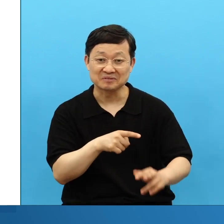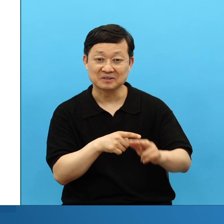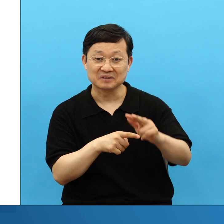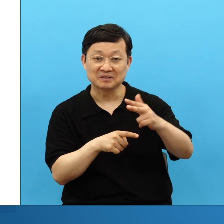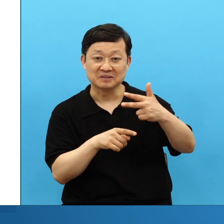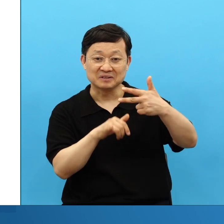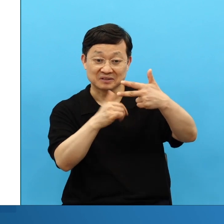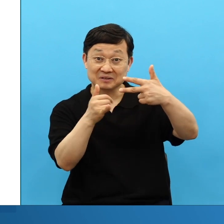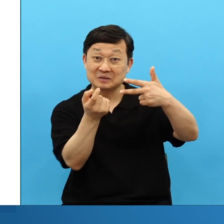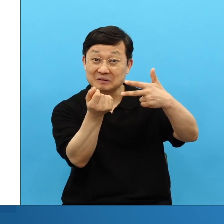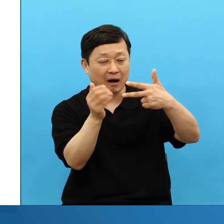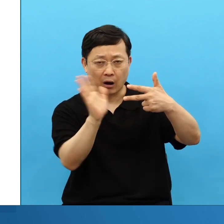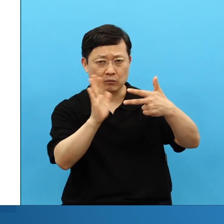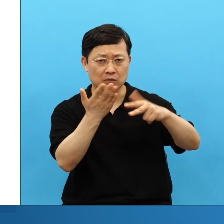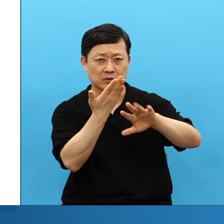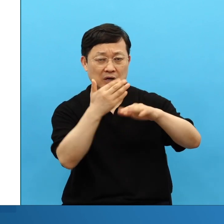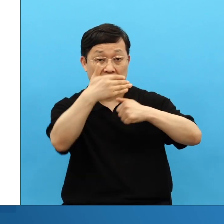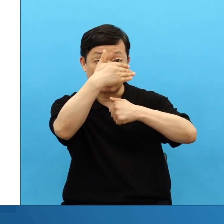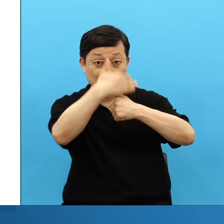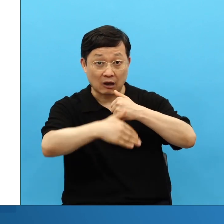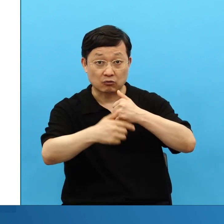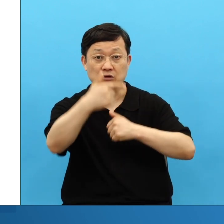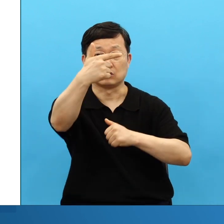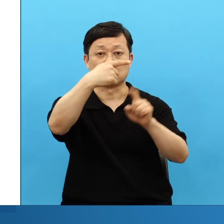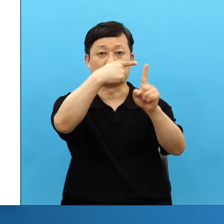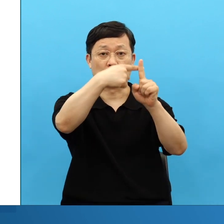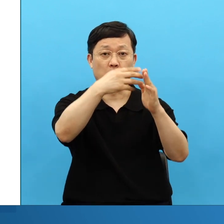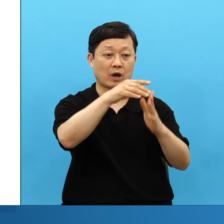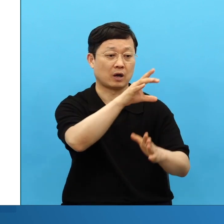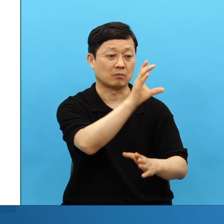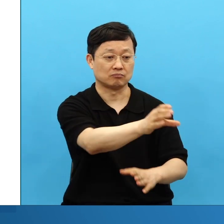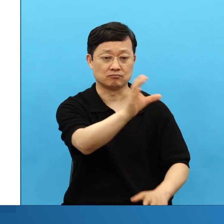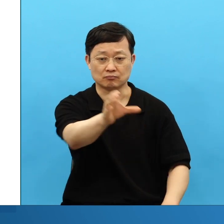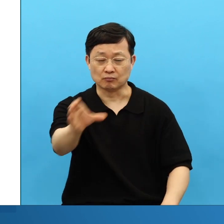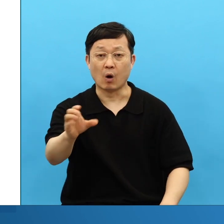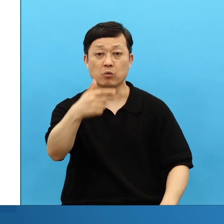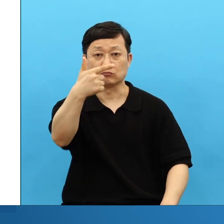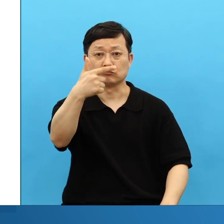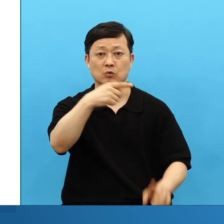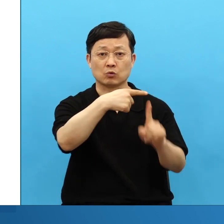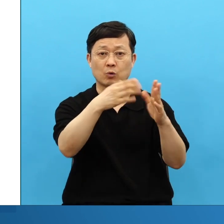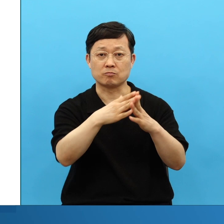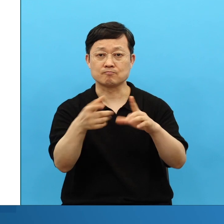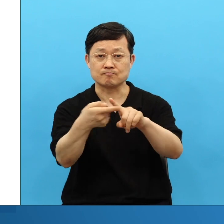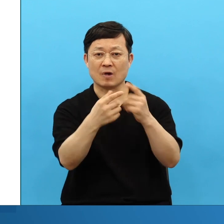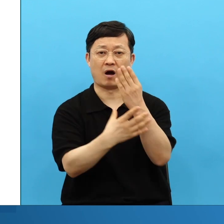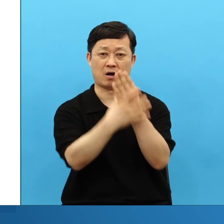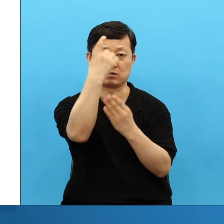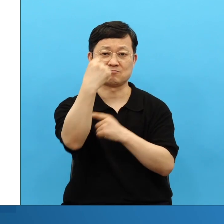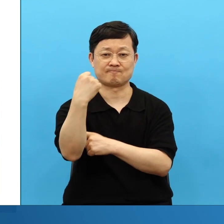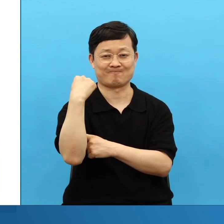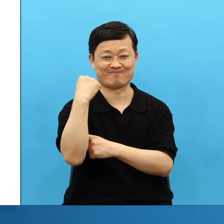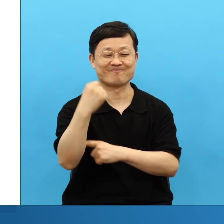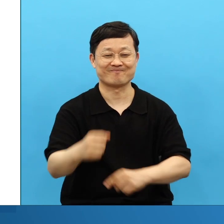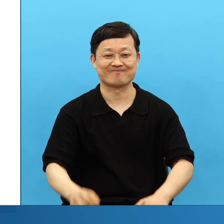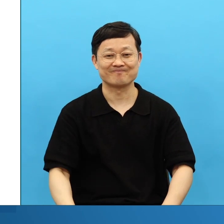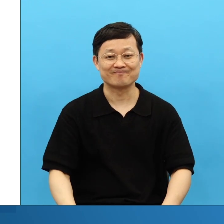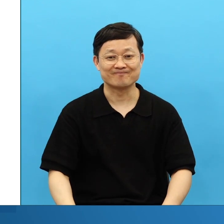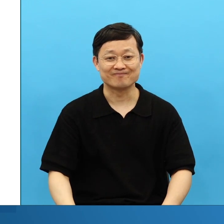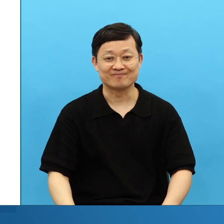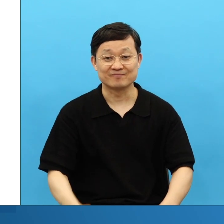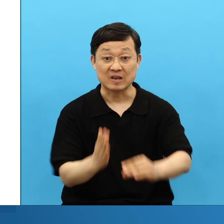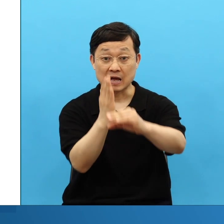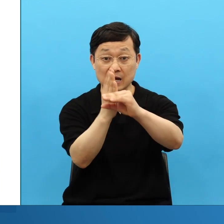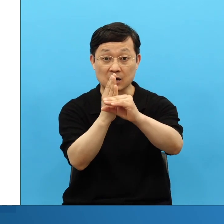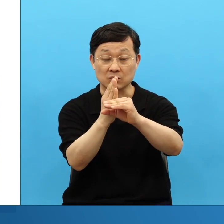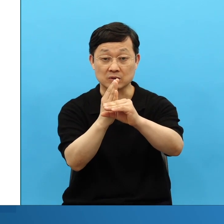6개 교회가 대구 지역에 예방교육 강사팀들이 있어요. 다 복음으로 하나가 되어 있죠. 다음. 저 가운데